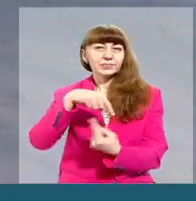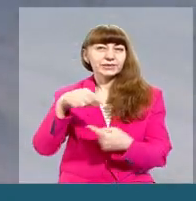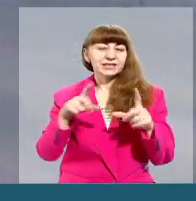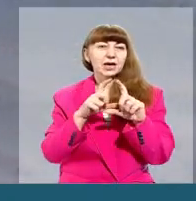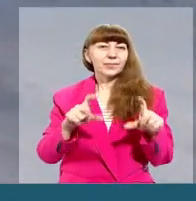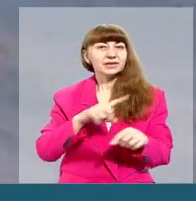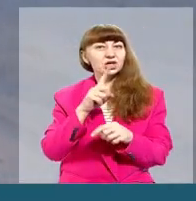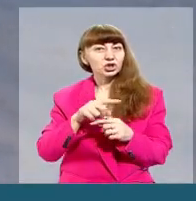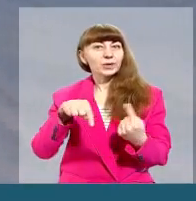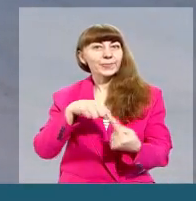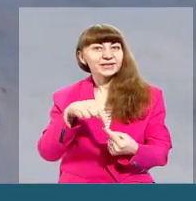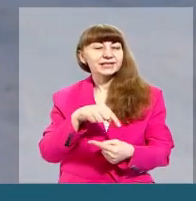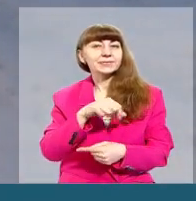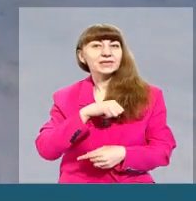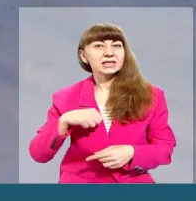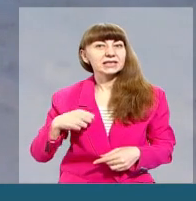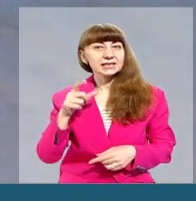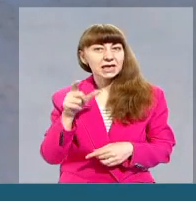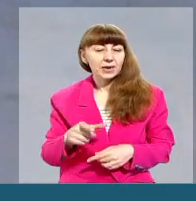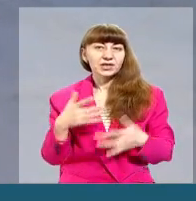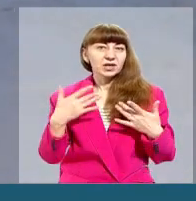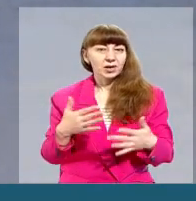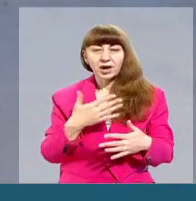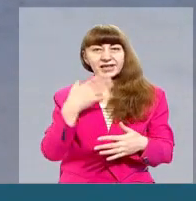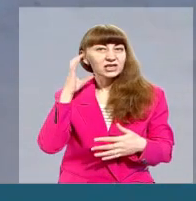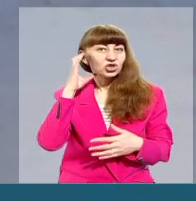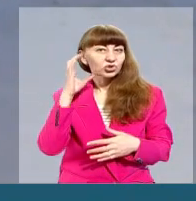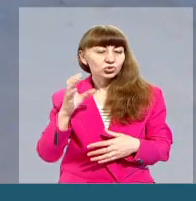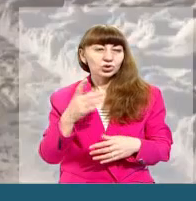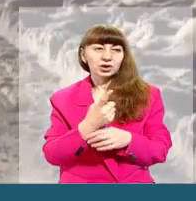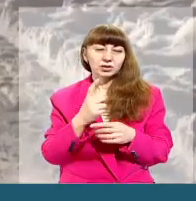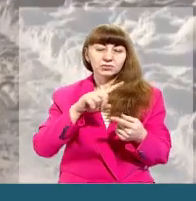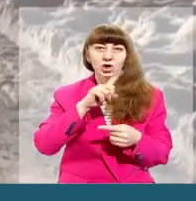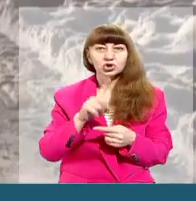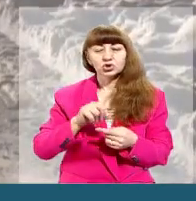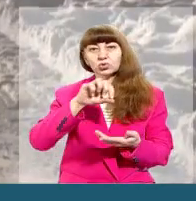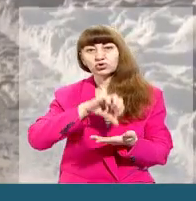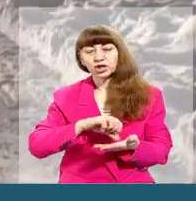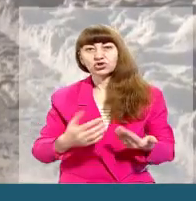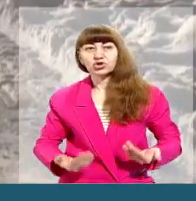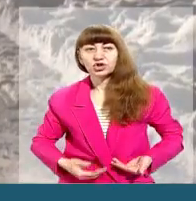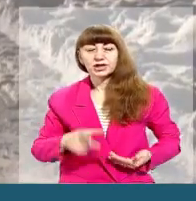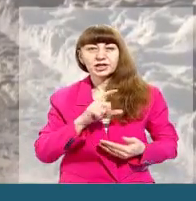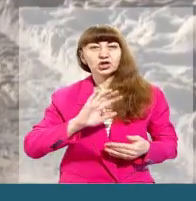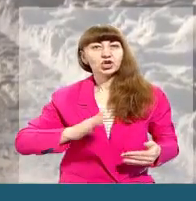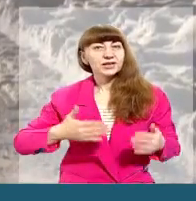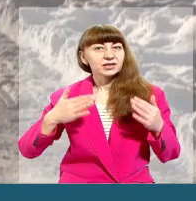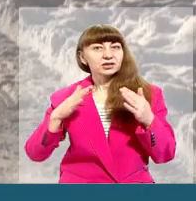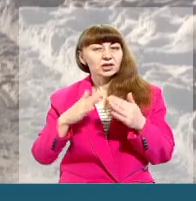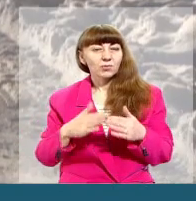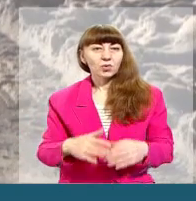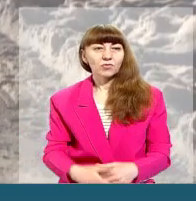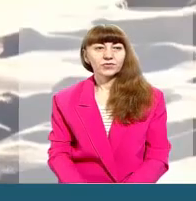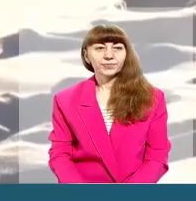должны предприниматели. Требования они зачастую игнорируют. К этому процессу должны подключиться и жители частного сектора. При этом как